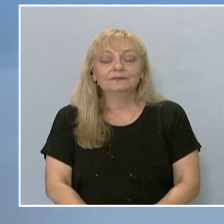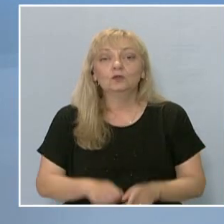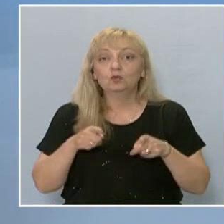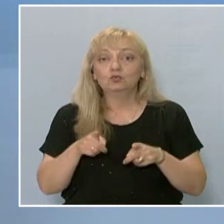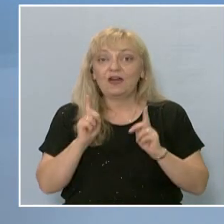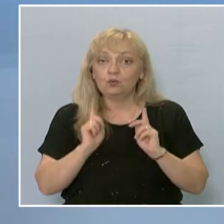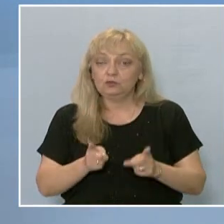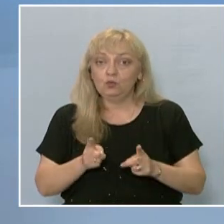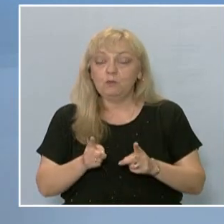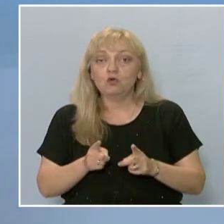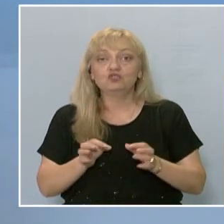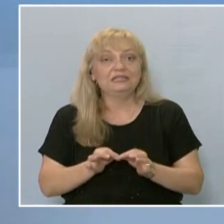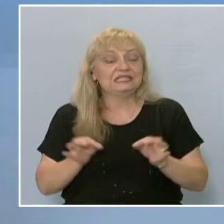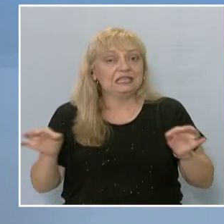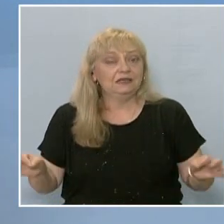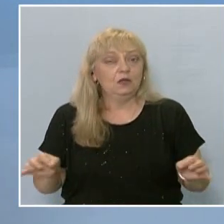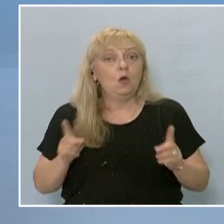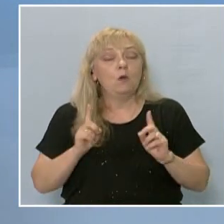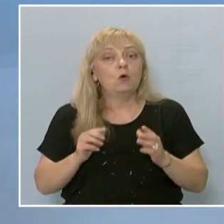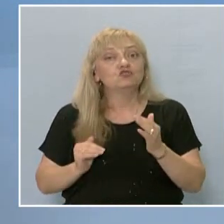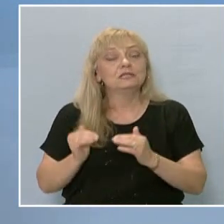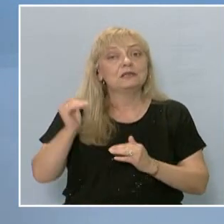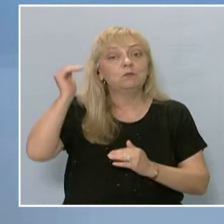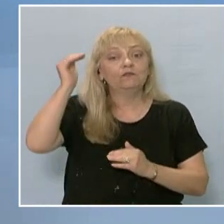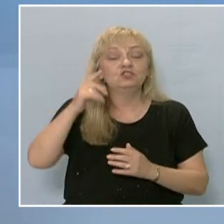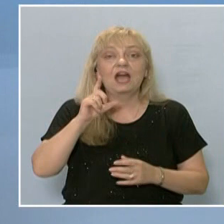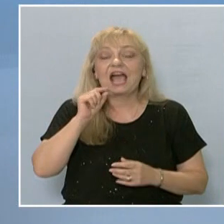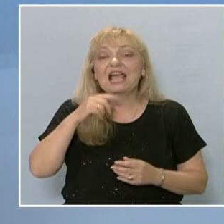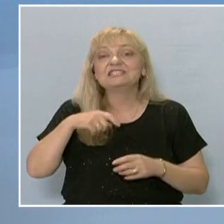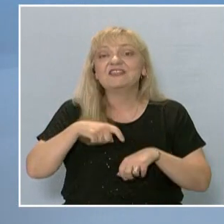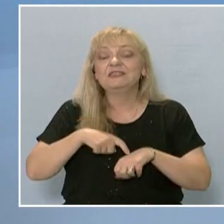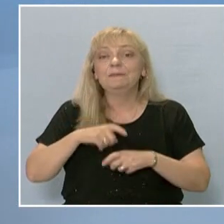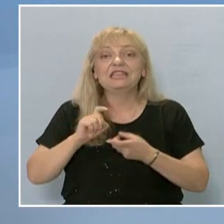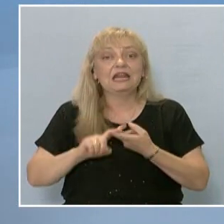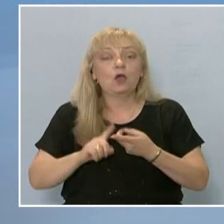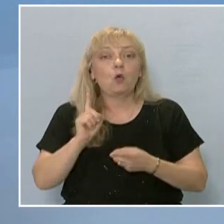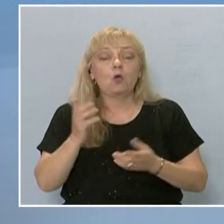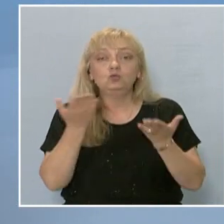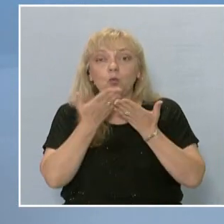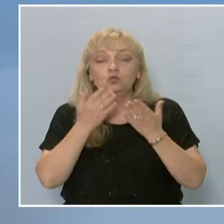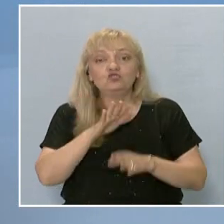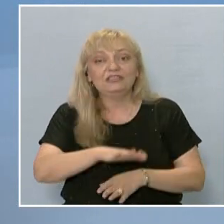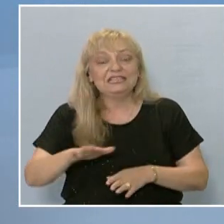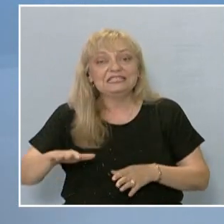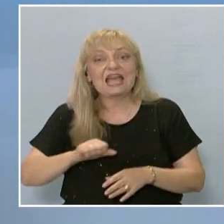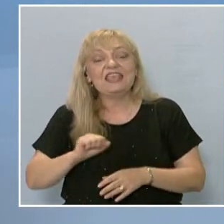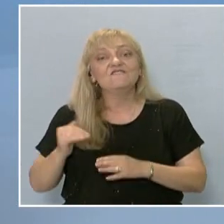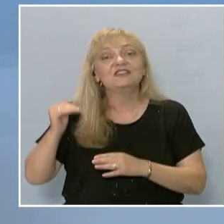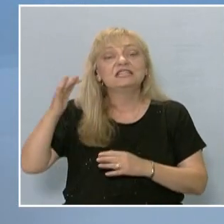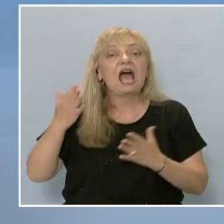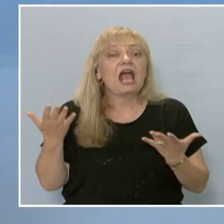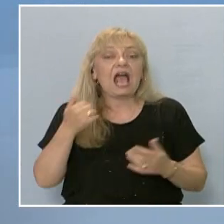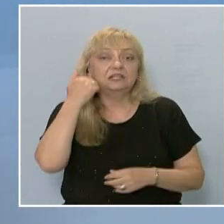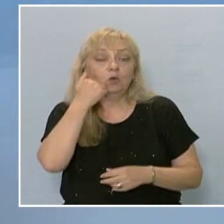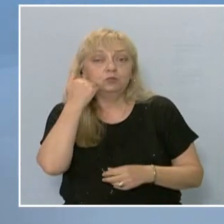това което може да се измери може да се повиши казва димитър караманчев който учи деца и възрастни как да подобрят